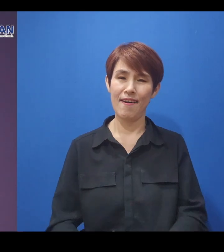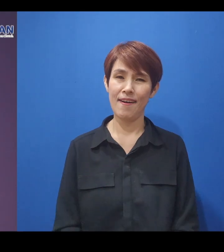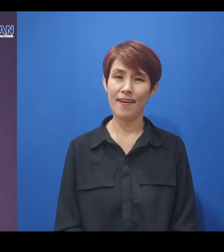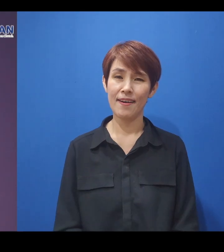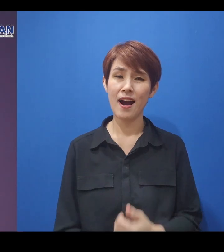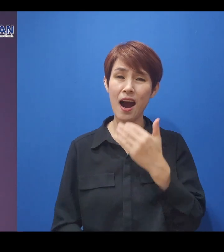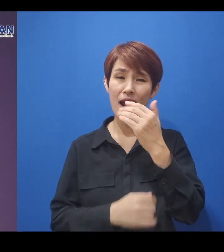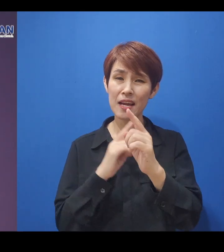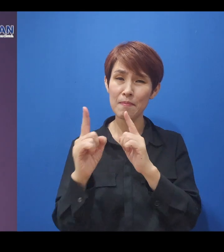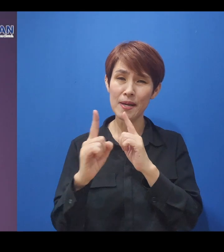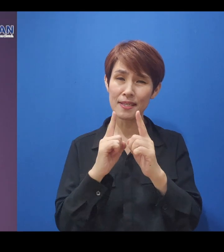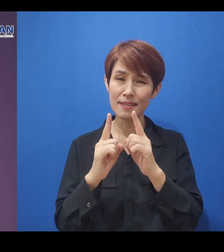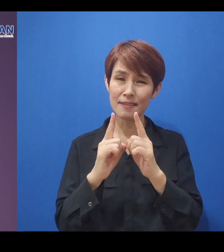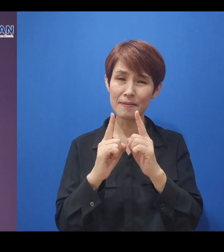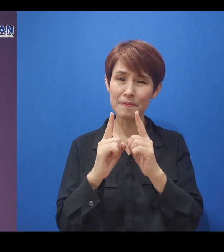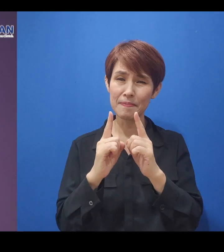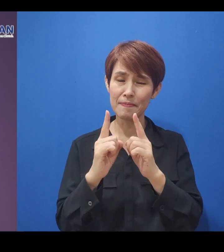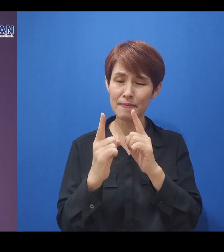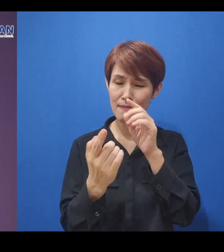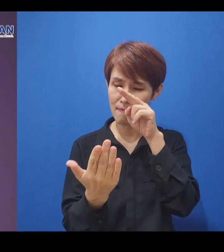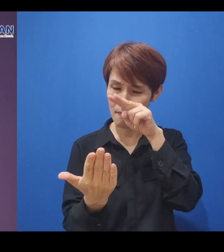말씀이 나를 사로잡아 버리면